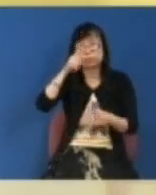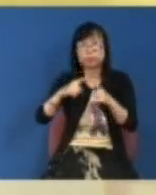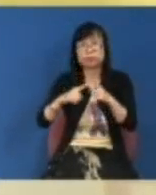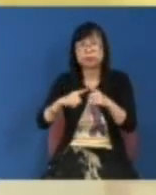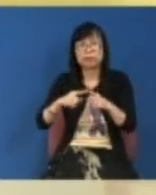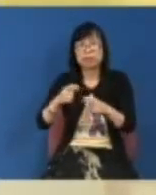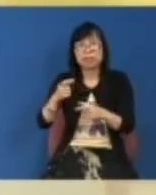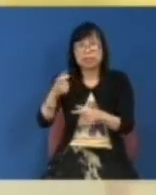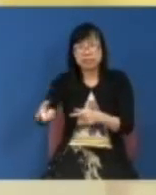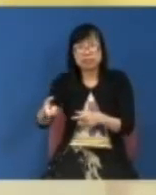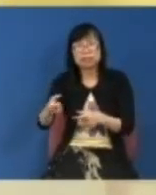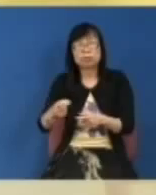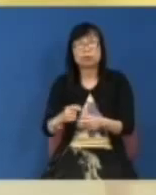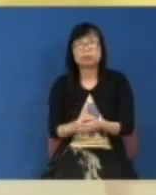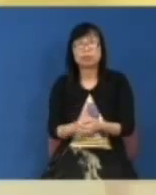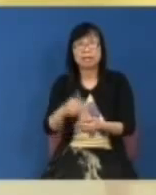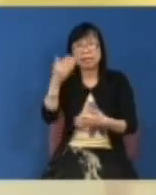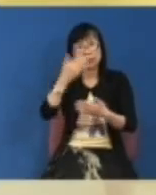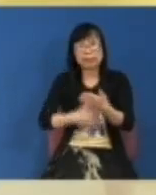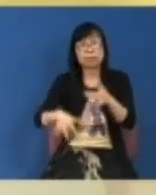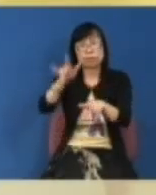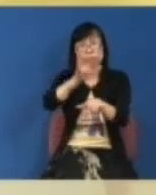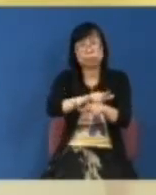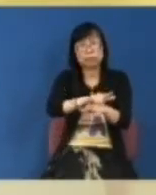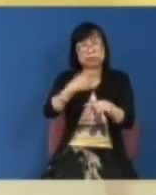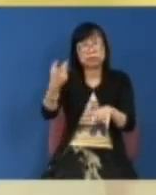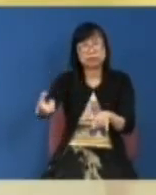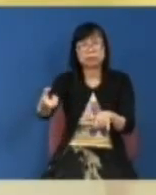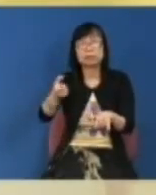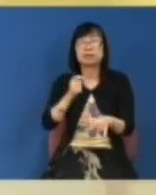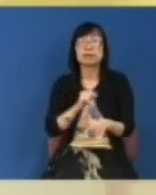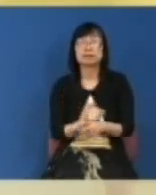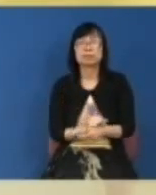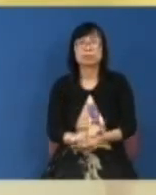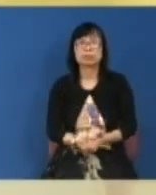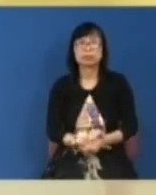援嘅金額，